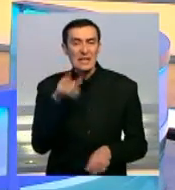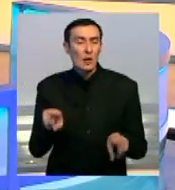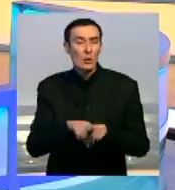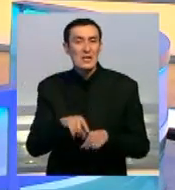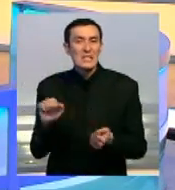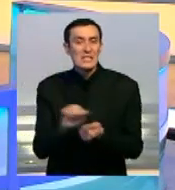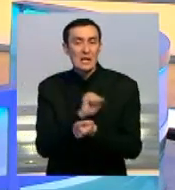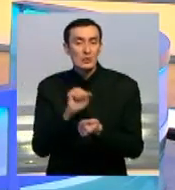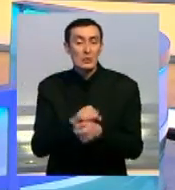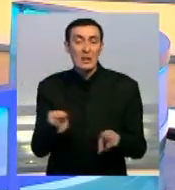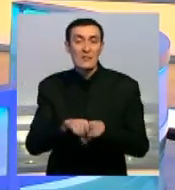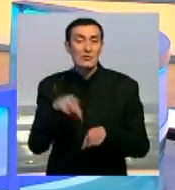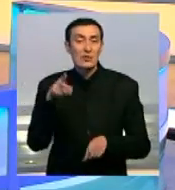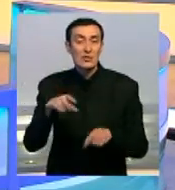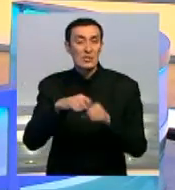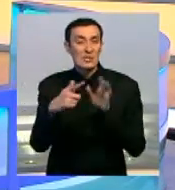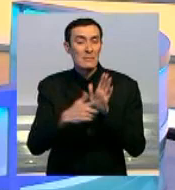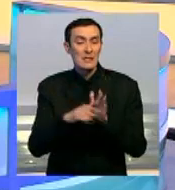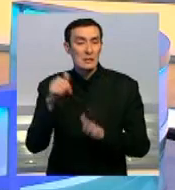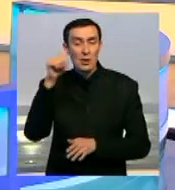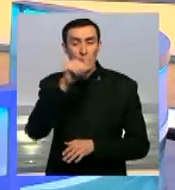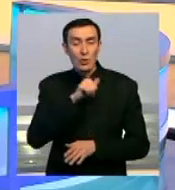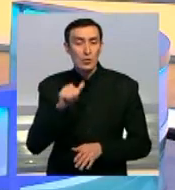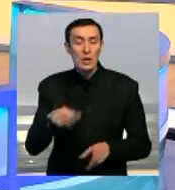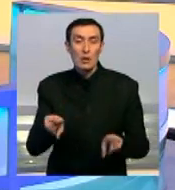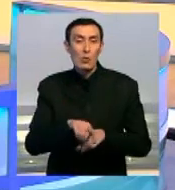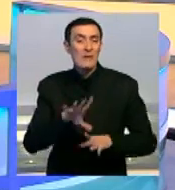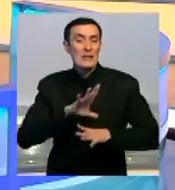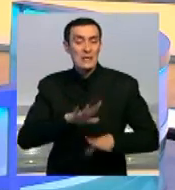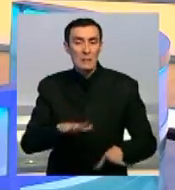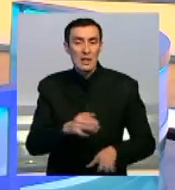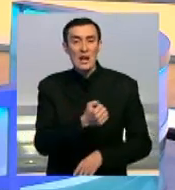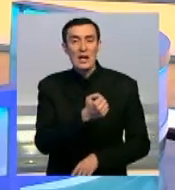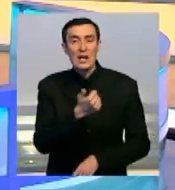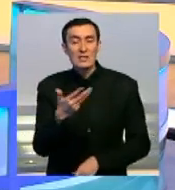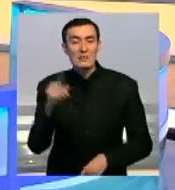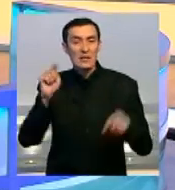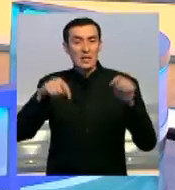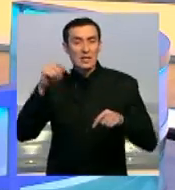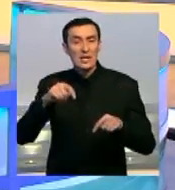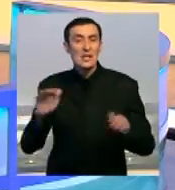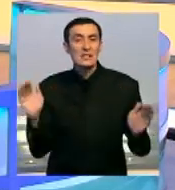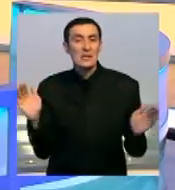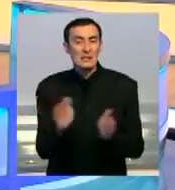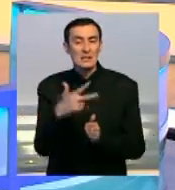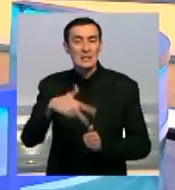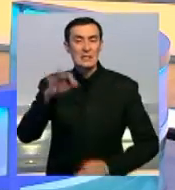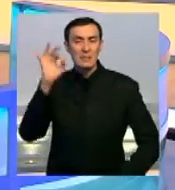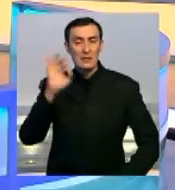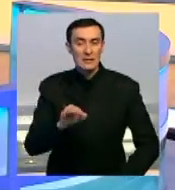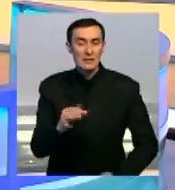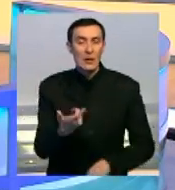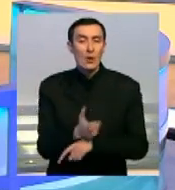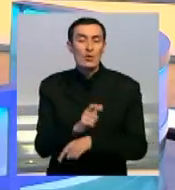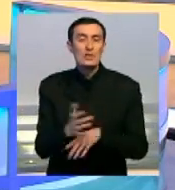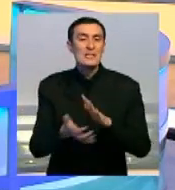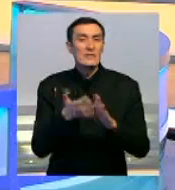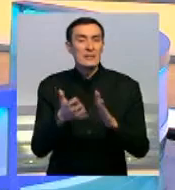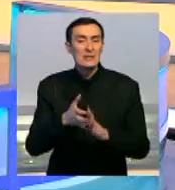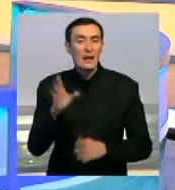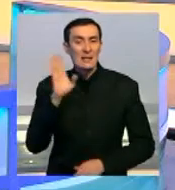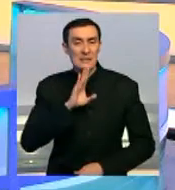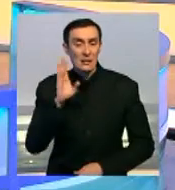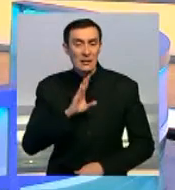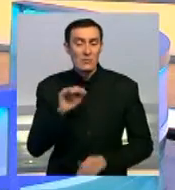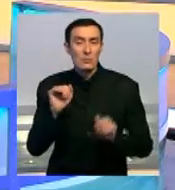засухи, как в 2017-м, на полуострове никогда не было. Количество дождей сократилось на 30%. Острый дефицит осадков на